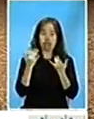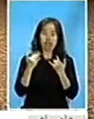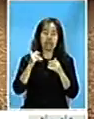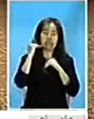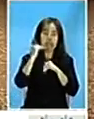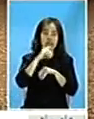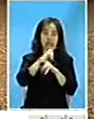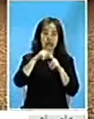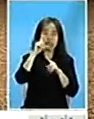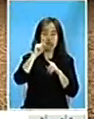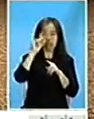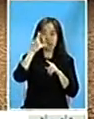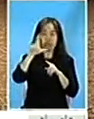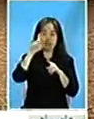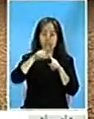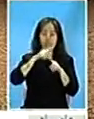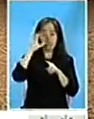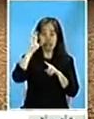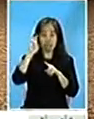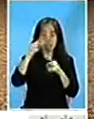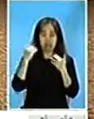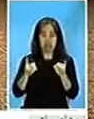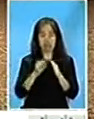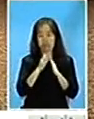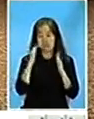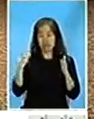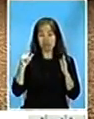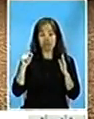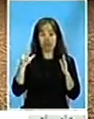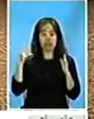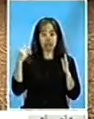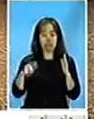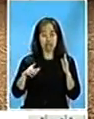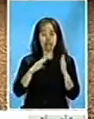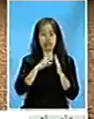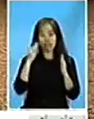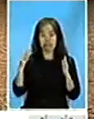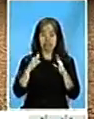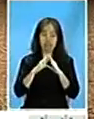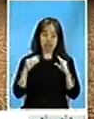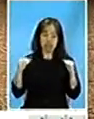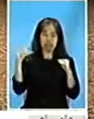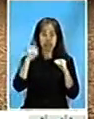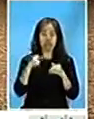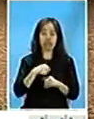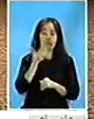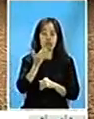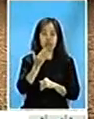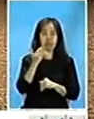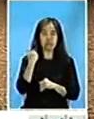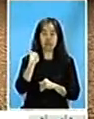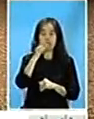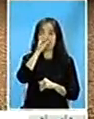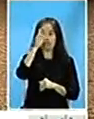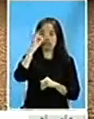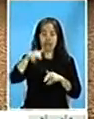รับวันที่23กรกฎาคมค่ะนี่ก็เลยวันที่23กรกฎาคมมาแล้วก็ยังเงียบอยู่นะคะดิฉันก็ขอฟ้องพี่น้องประ